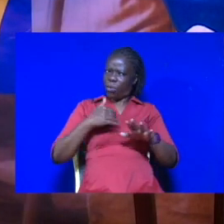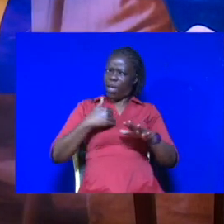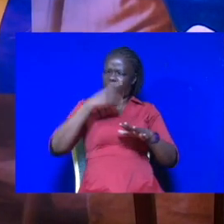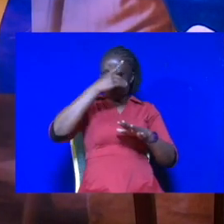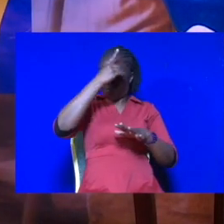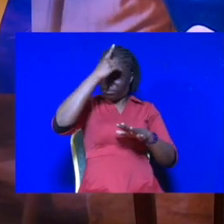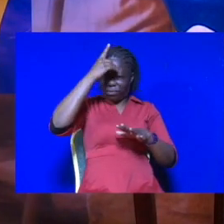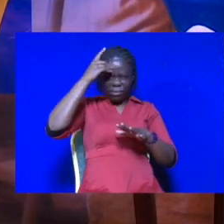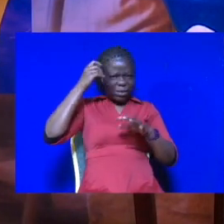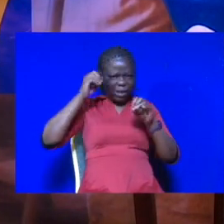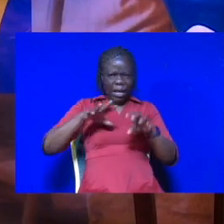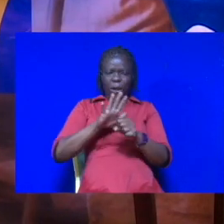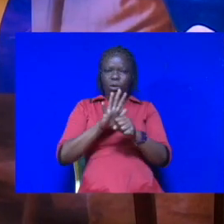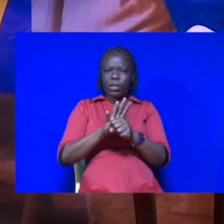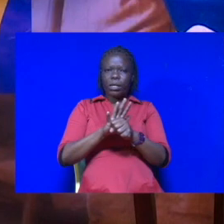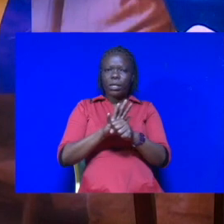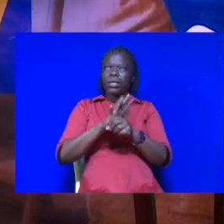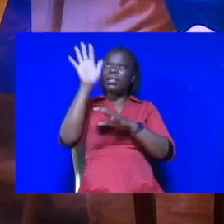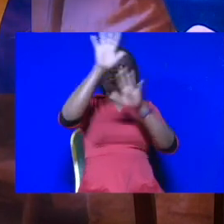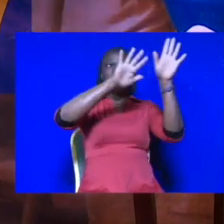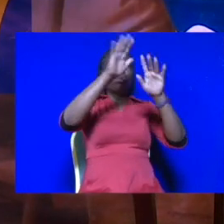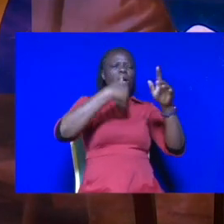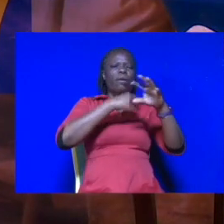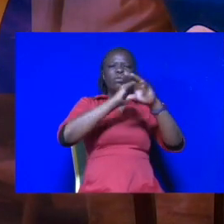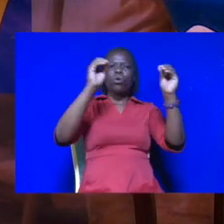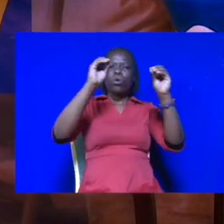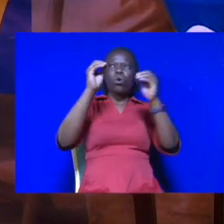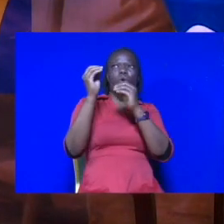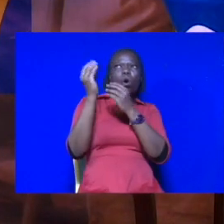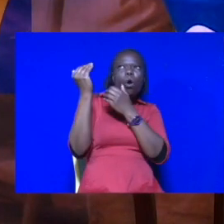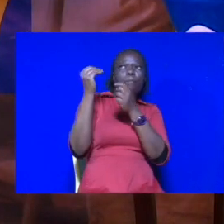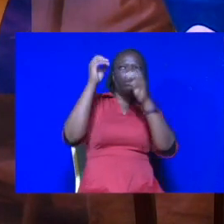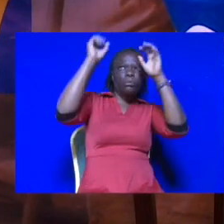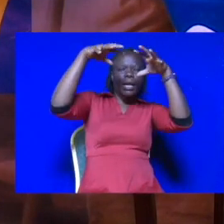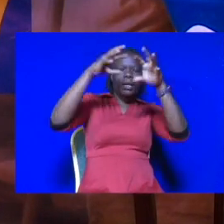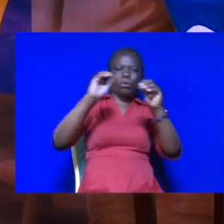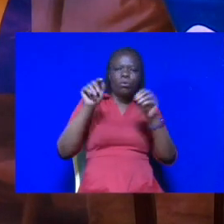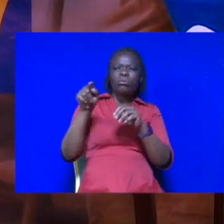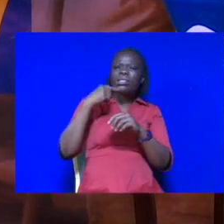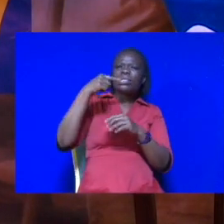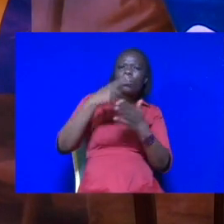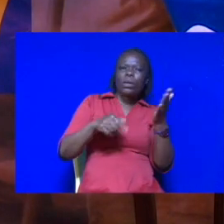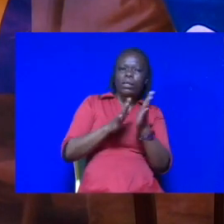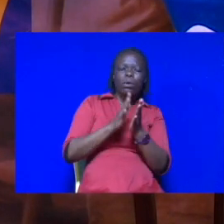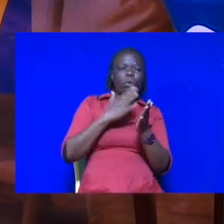joto, angani hakuna hata wingu. Huyu anasema nini? Ninachotaka kusema ndugu